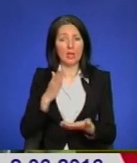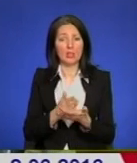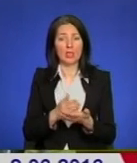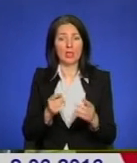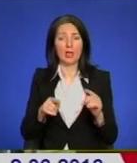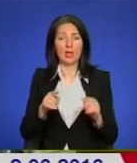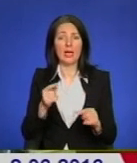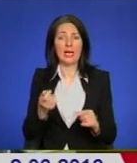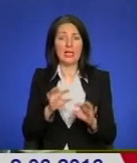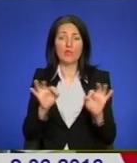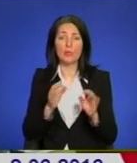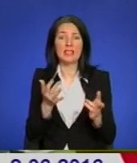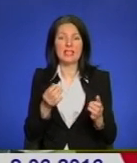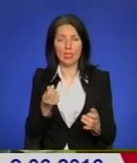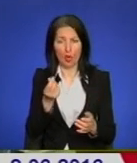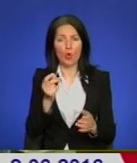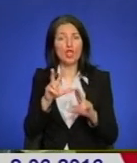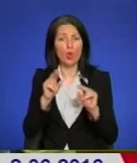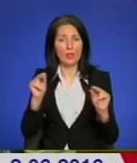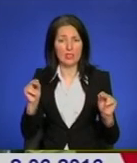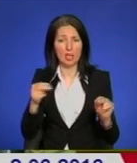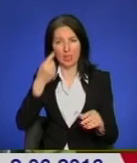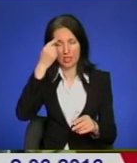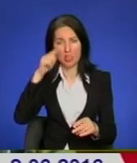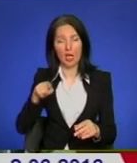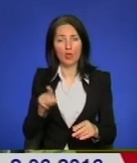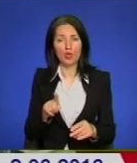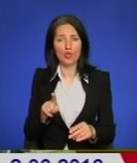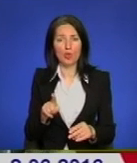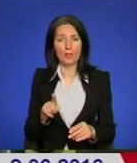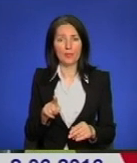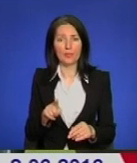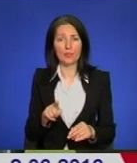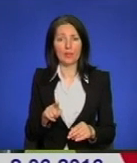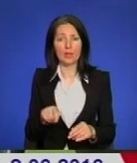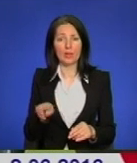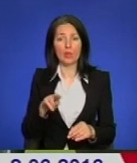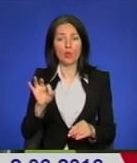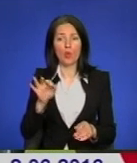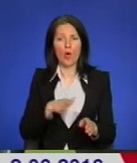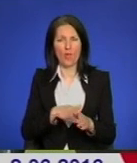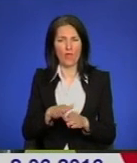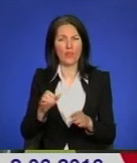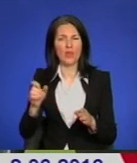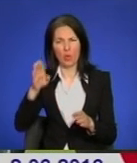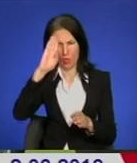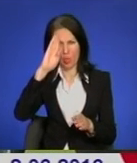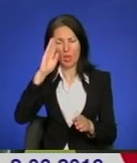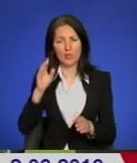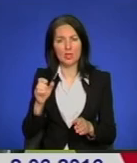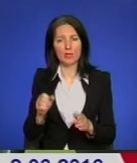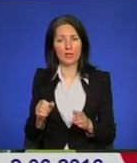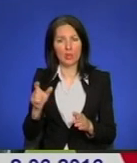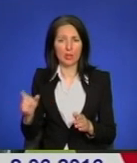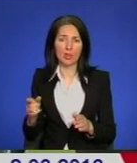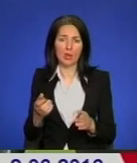обіцяли коштів. Знаю про те, що до виконавців суми дійшли